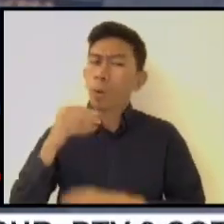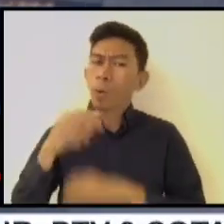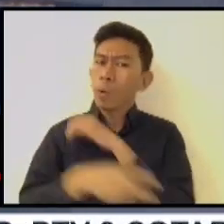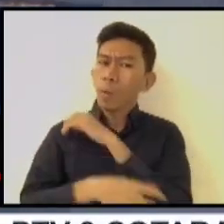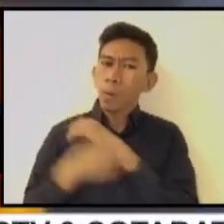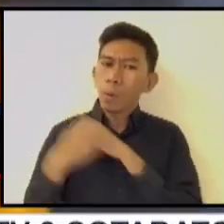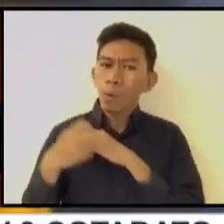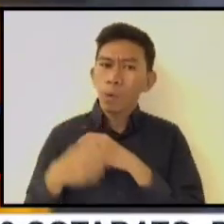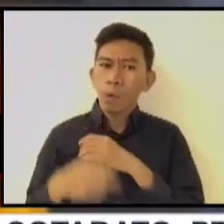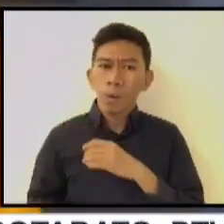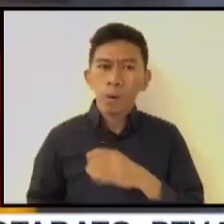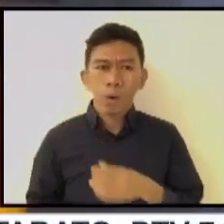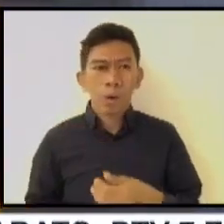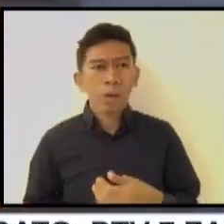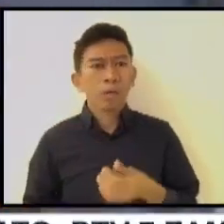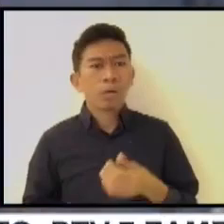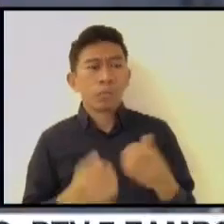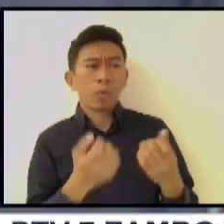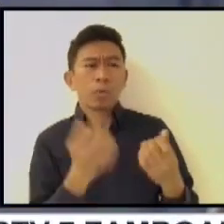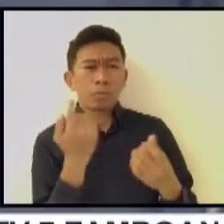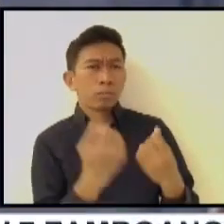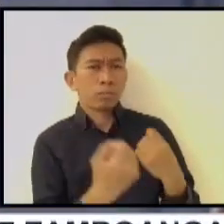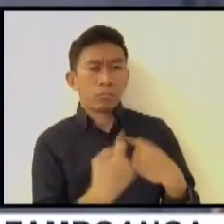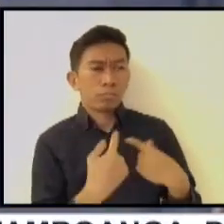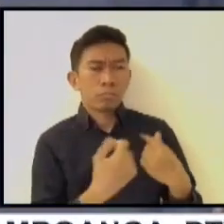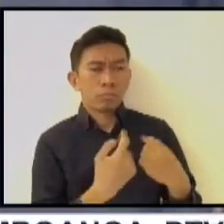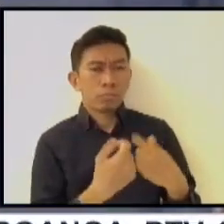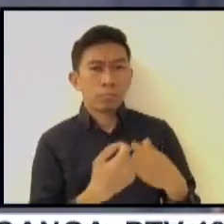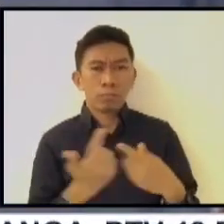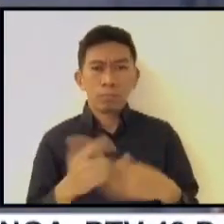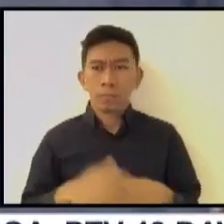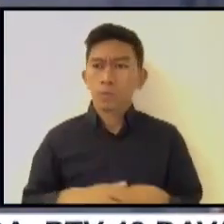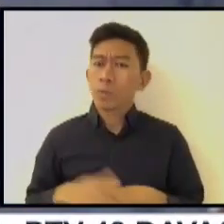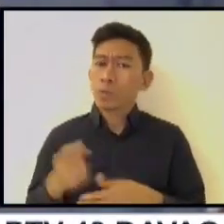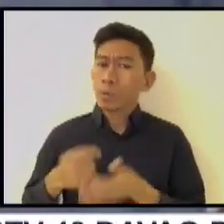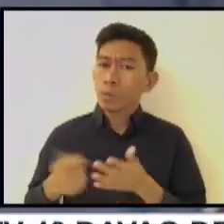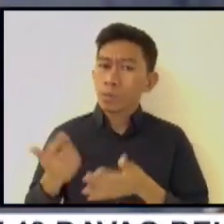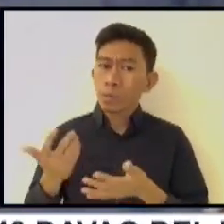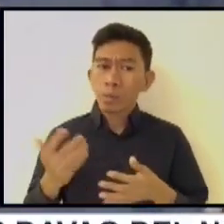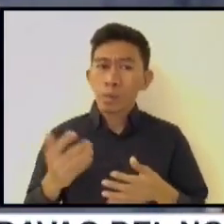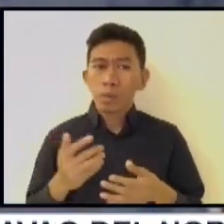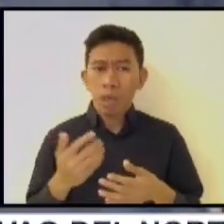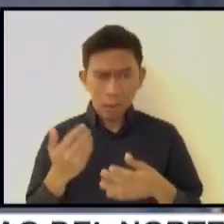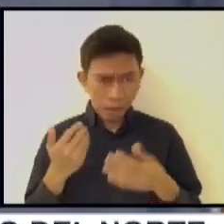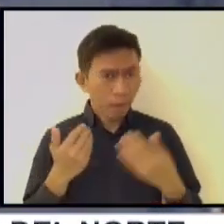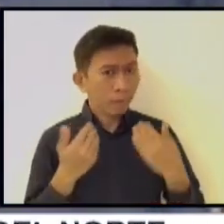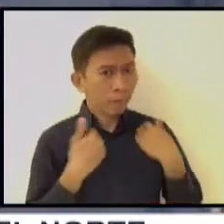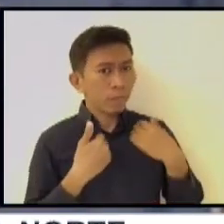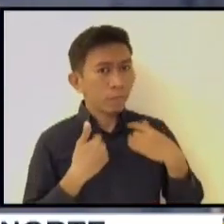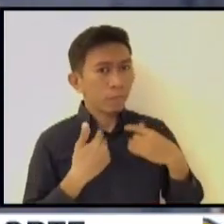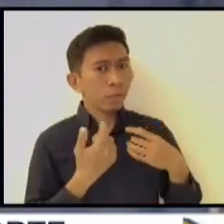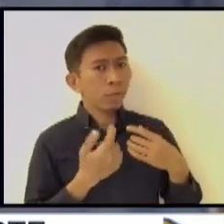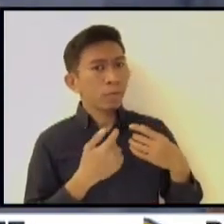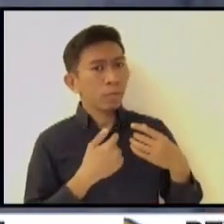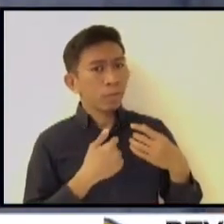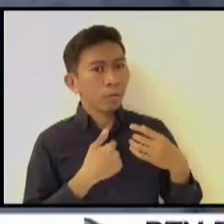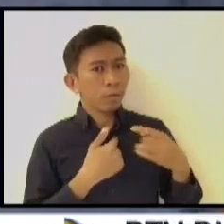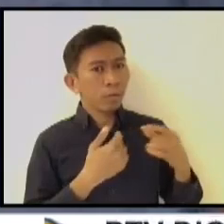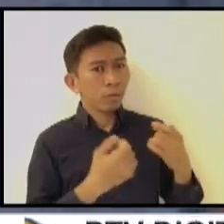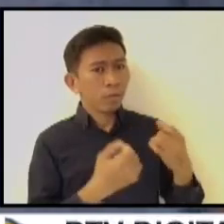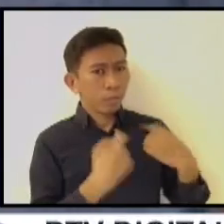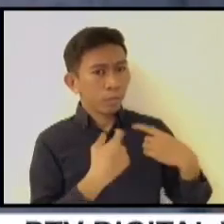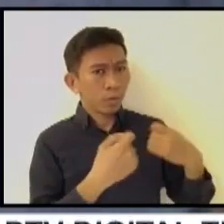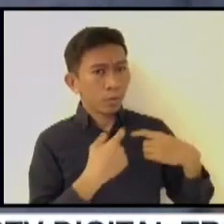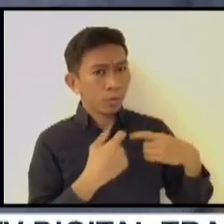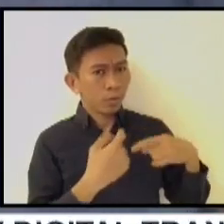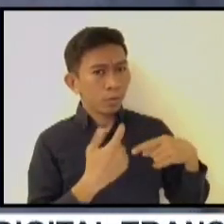ilalabenta na sa akin. Yung mga tools po. Ayun sir, nasa akin ni sir. Ibabenta ka dapat sir kung gabi, ilalabenta sa akin. Sir, doon binatikang gabi